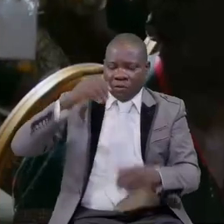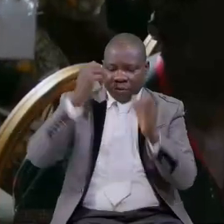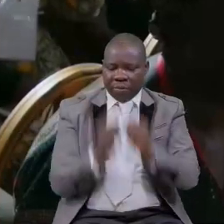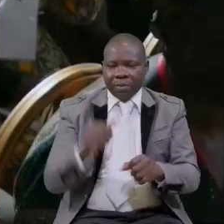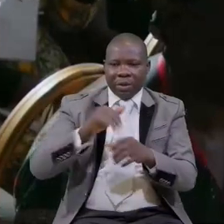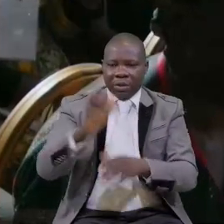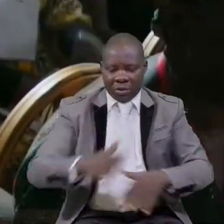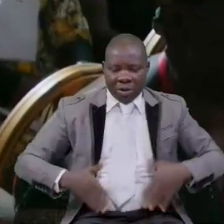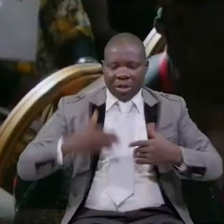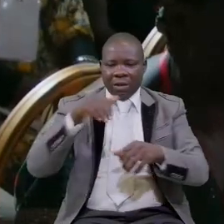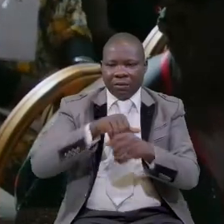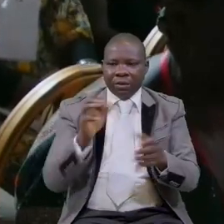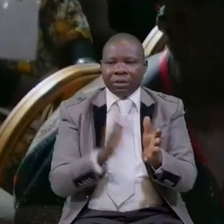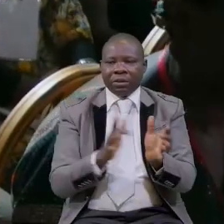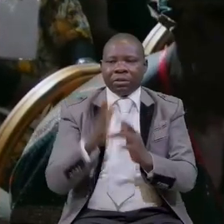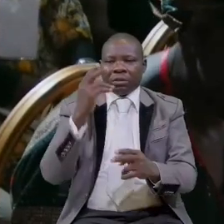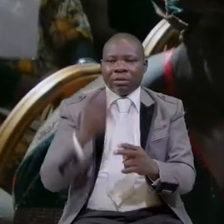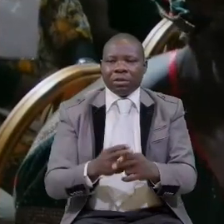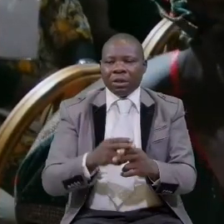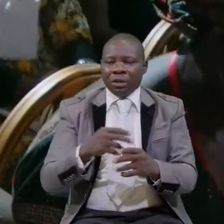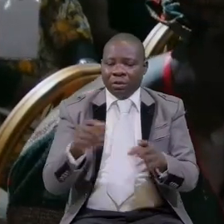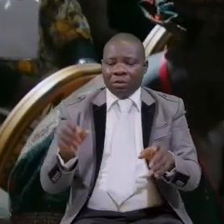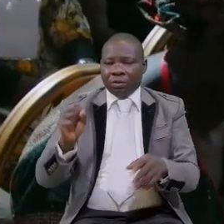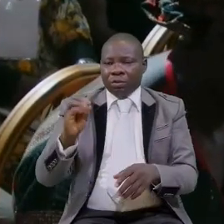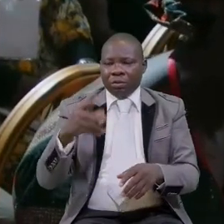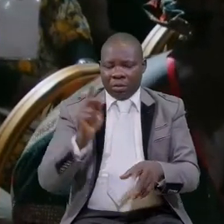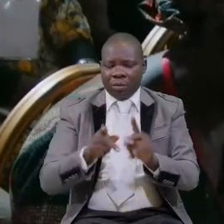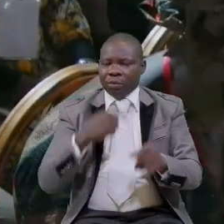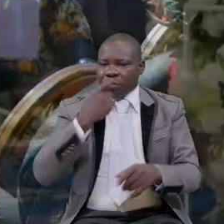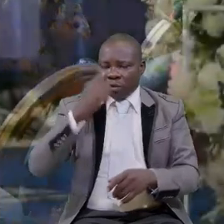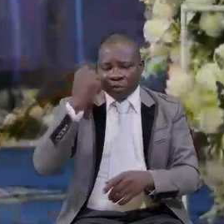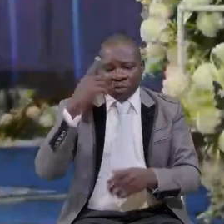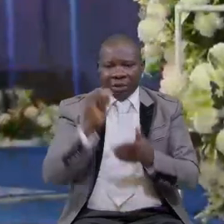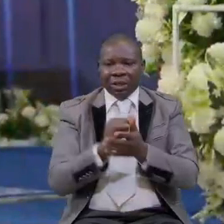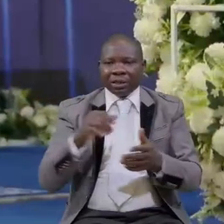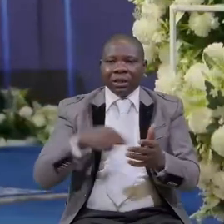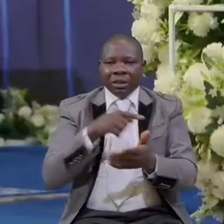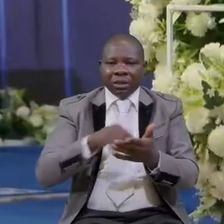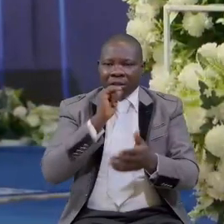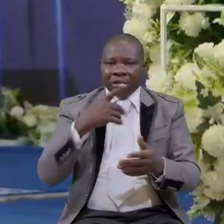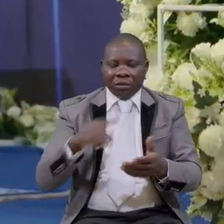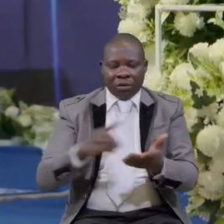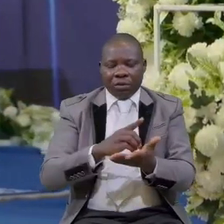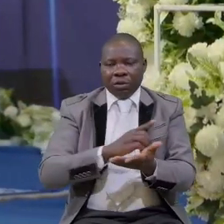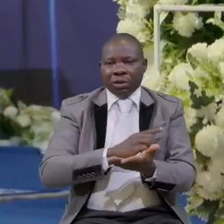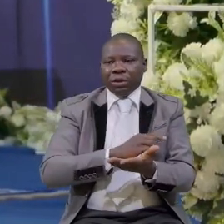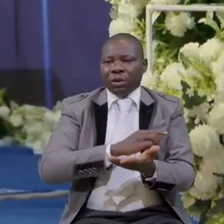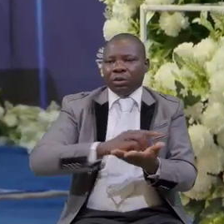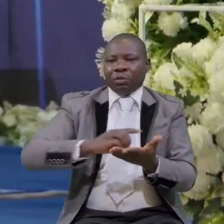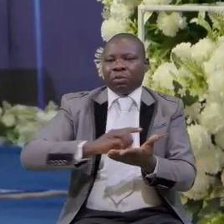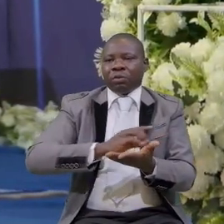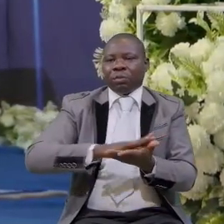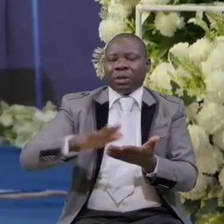Jésus. Ainsi donc, les gens doivent comprendre que c'est l'arche surnaturelle. Ils